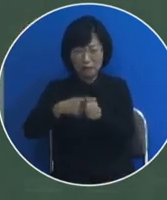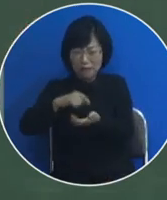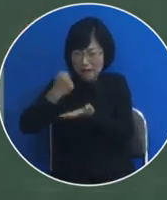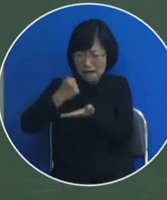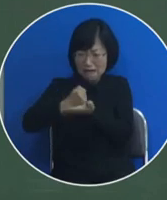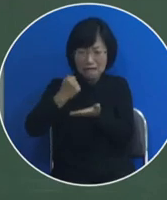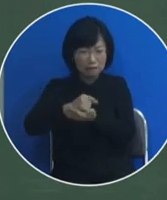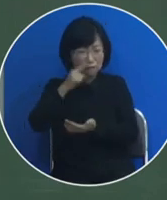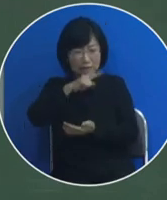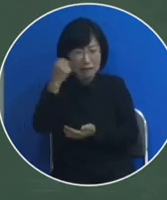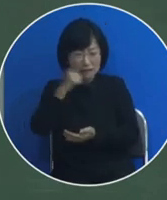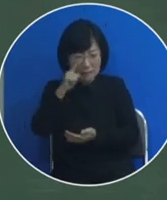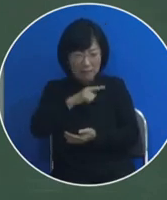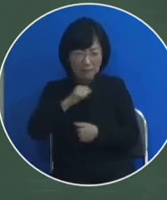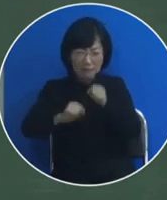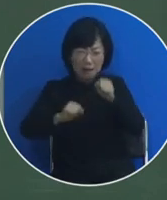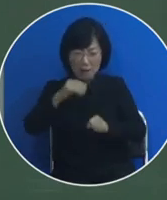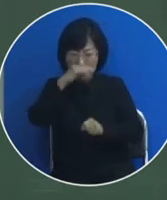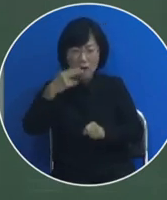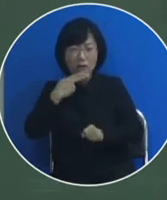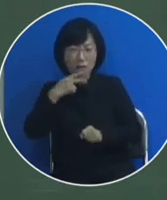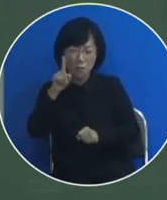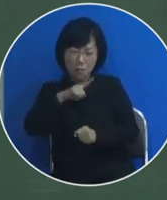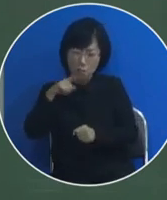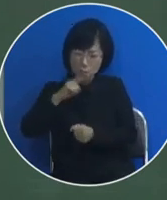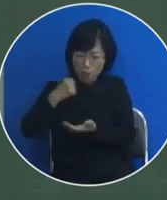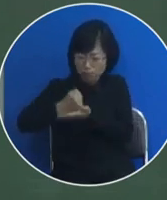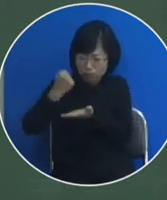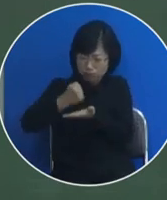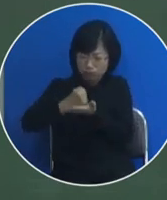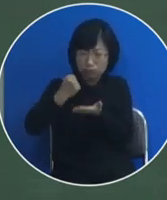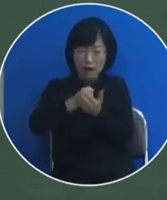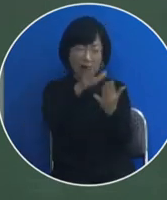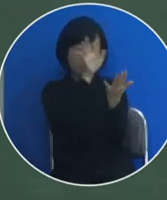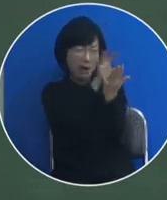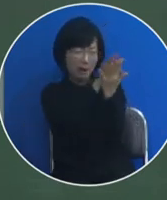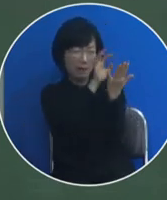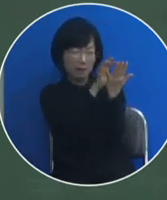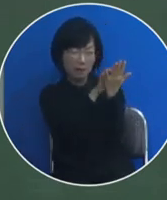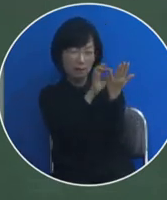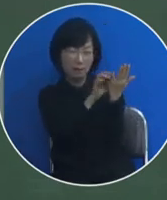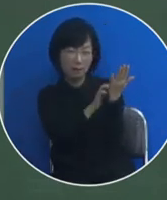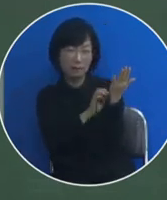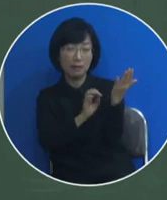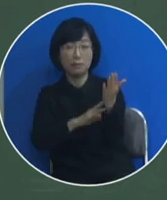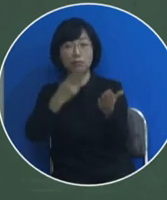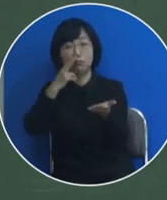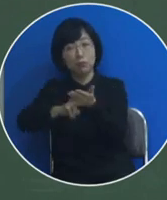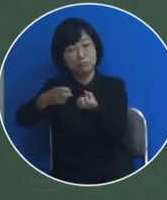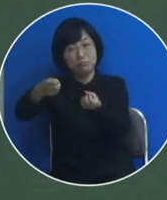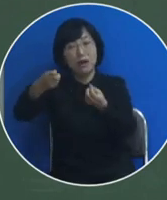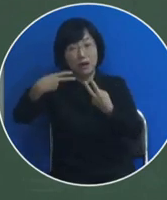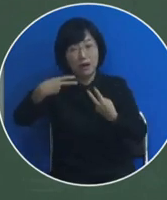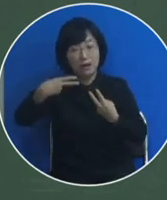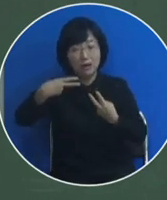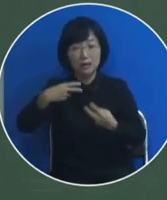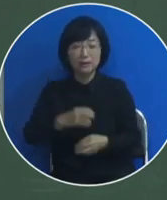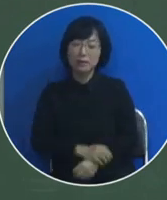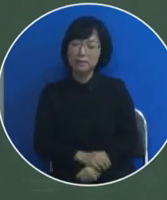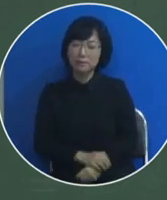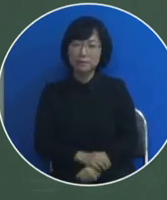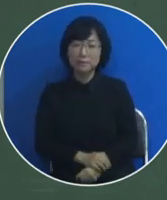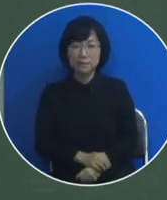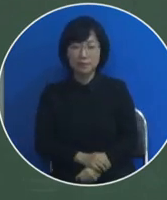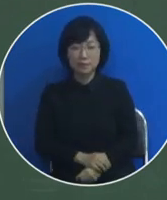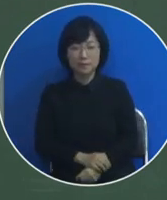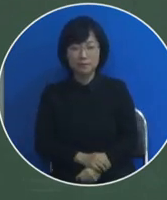down, all the things that people had done wrong to him, or this person is very strange, or Secretary Kim is very strange. 그래서 나는